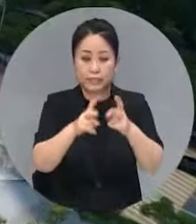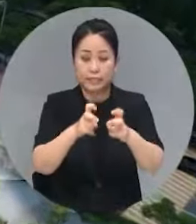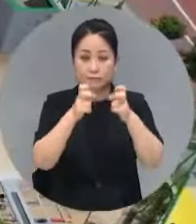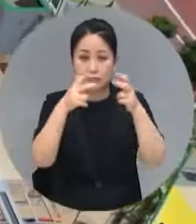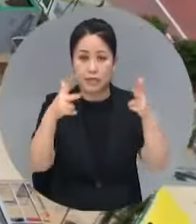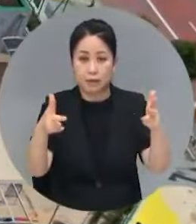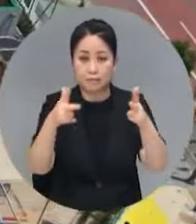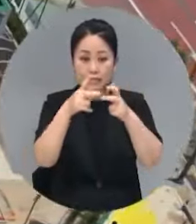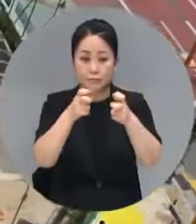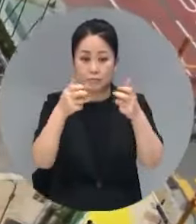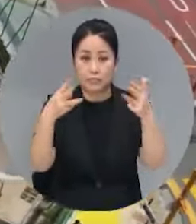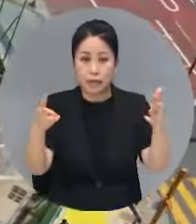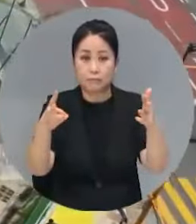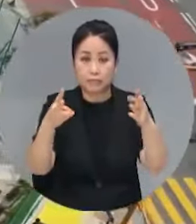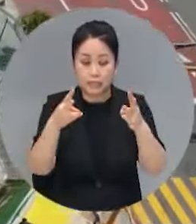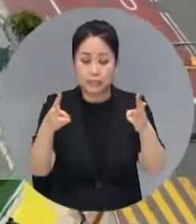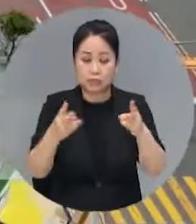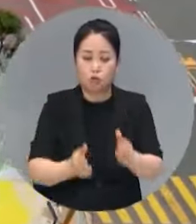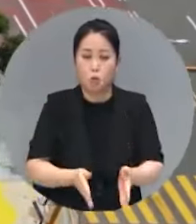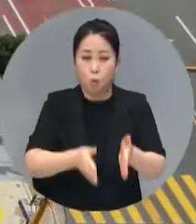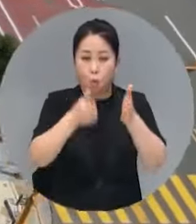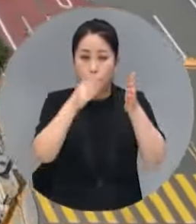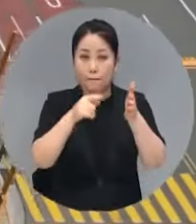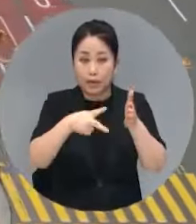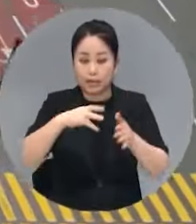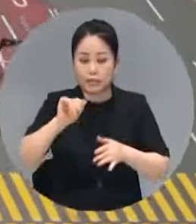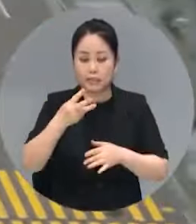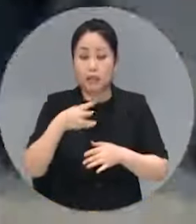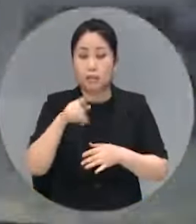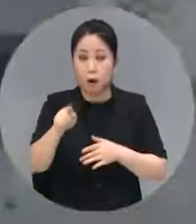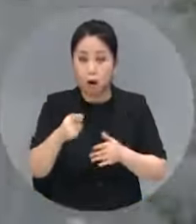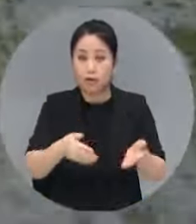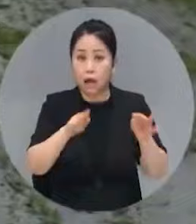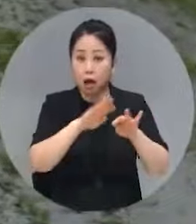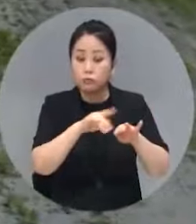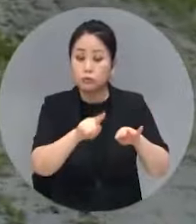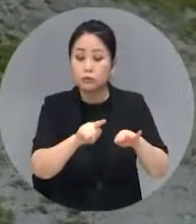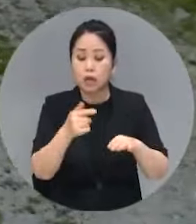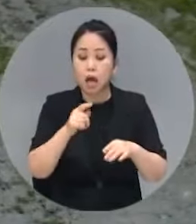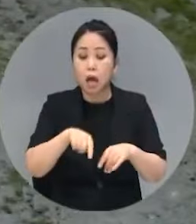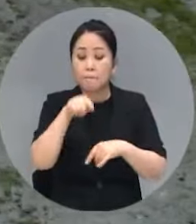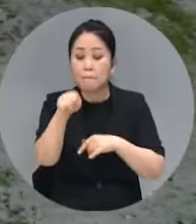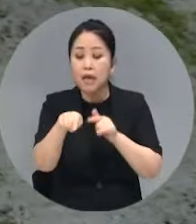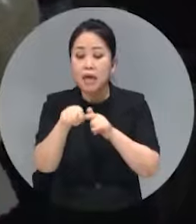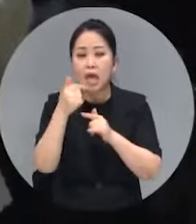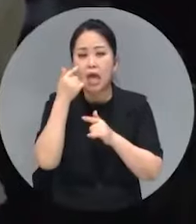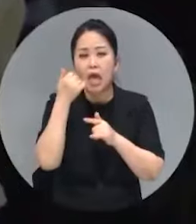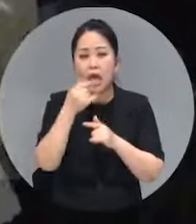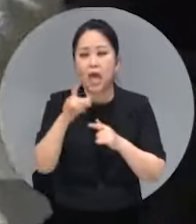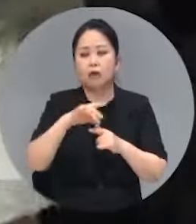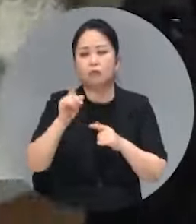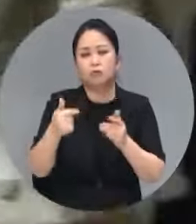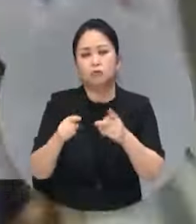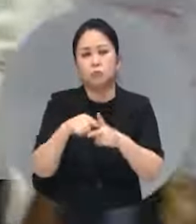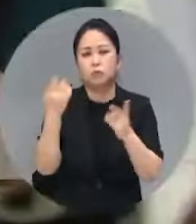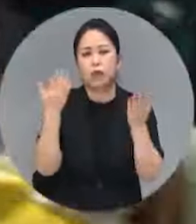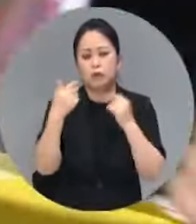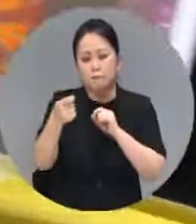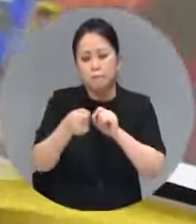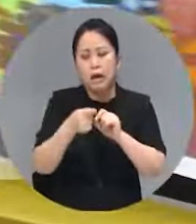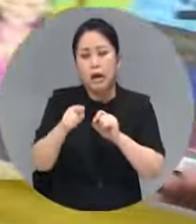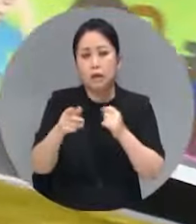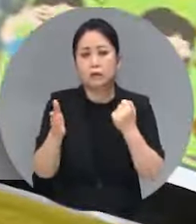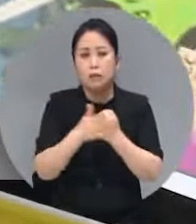높이 초고층 실버타운 건립 사업. 인근 해원초등학교와 불과 30m 떨어져 있어 학부모들 항의 시위가 열리는